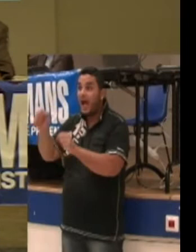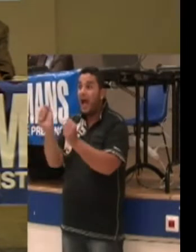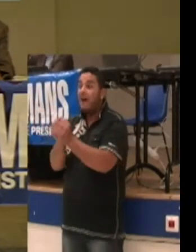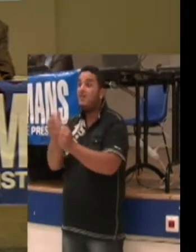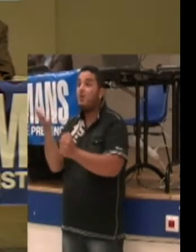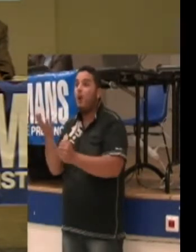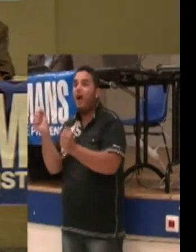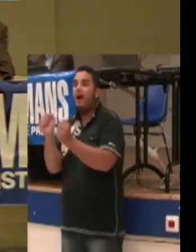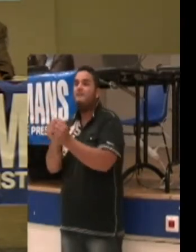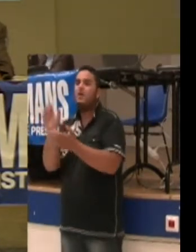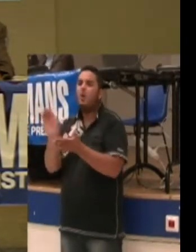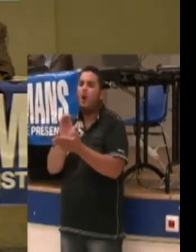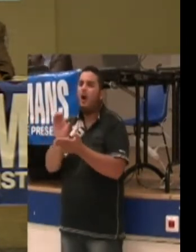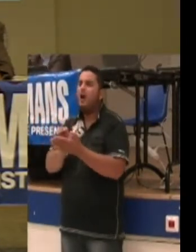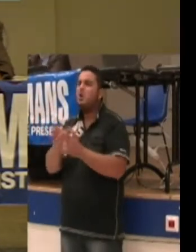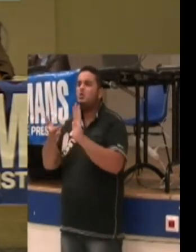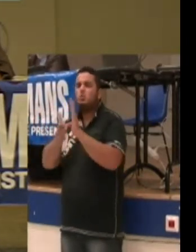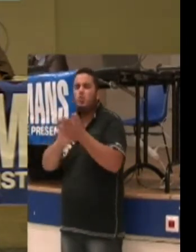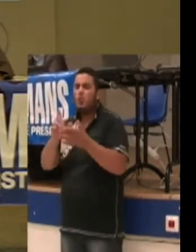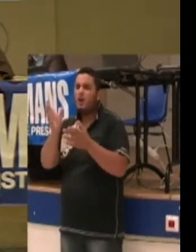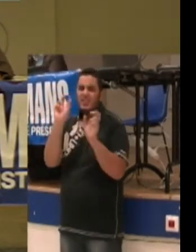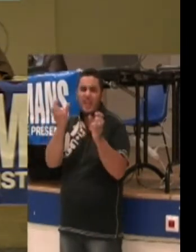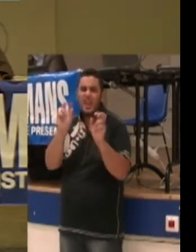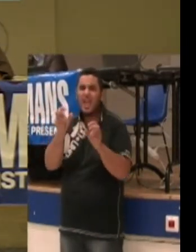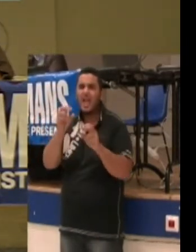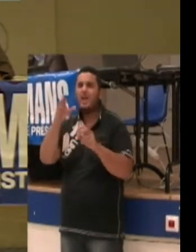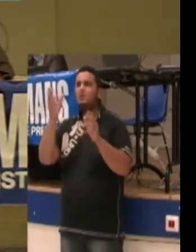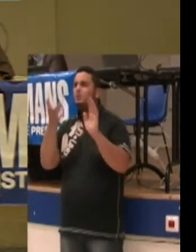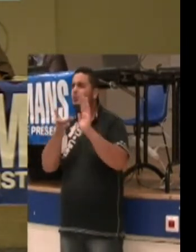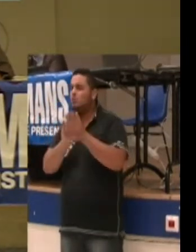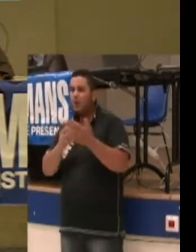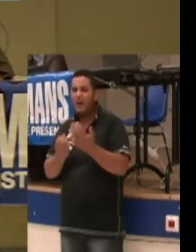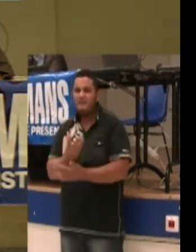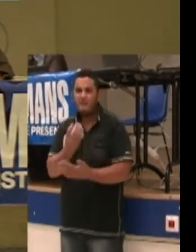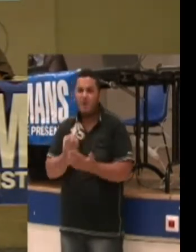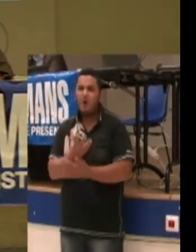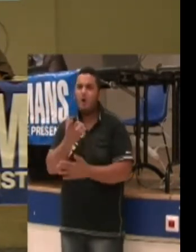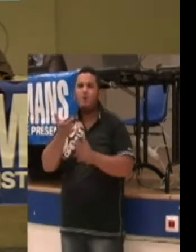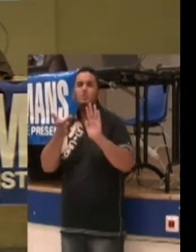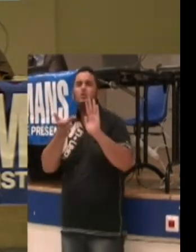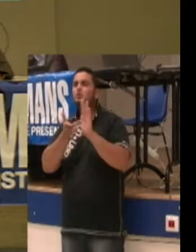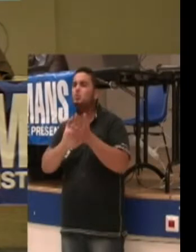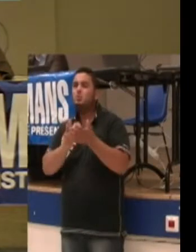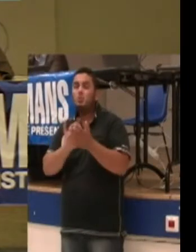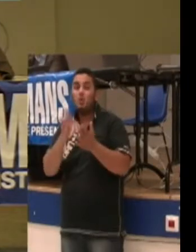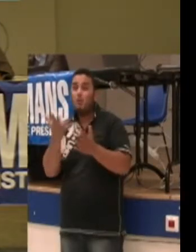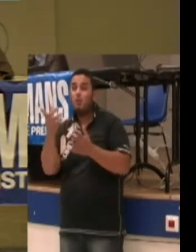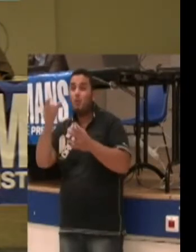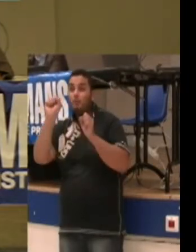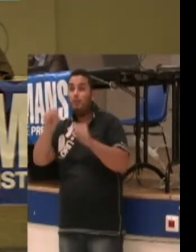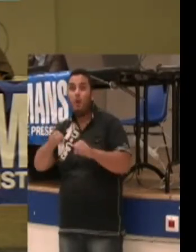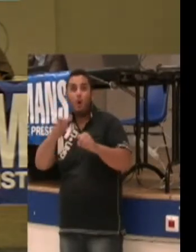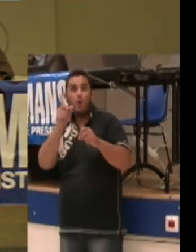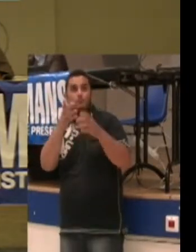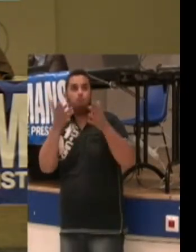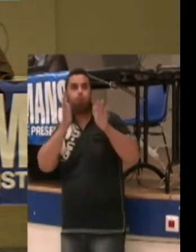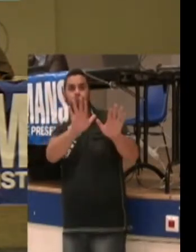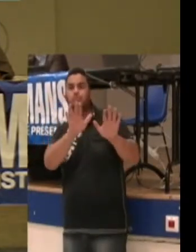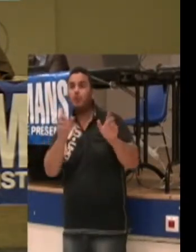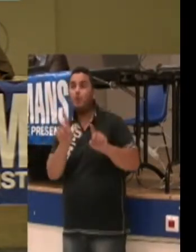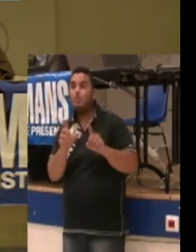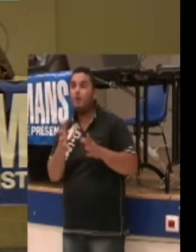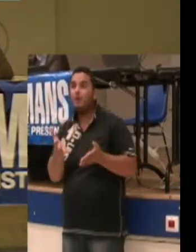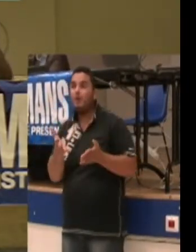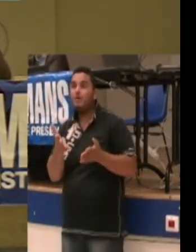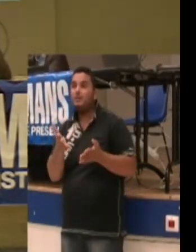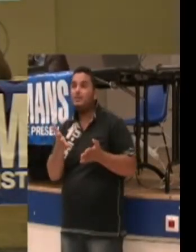tous ces médias, tous ces mensonges qu'on dit sur toi, qu'on dit sur le saint. Comment tu luttes? Comment tu peux lutter? Allah subhanahu wa ta'ala il dit وَجَاهِدْهُمْ